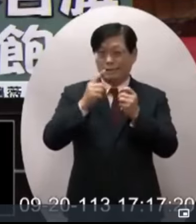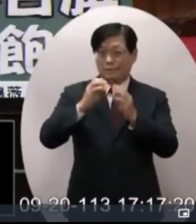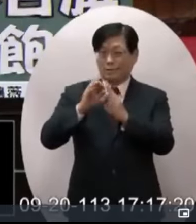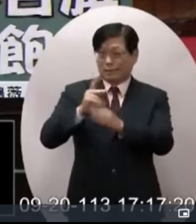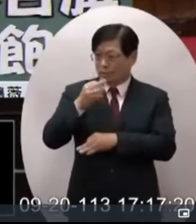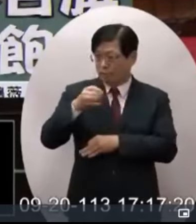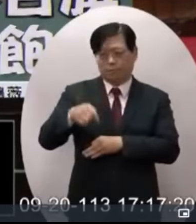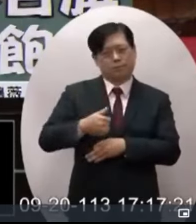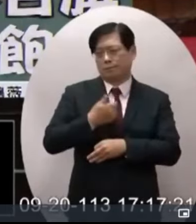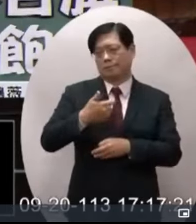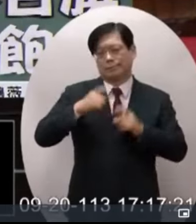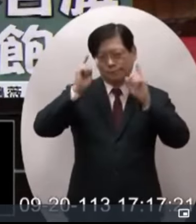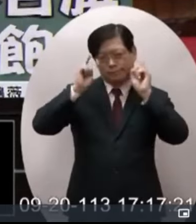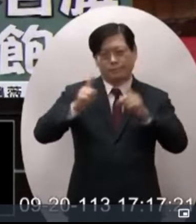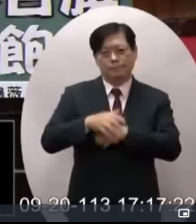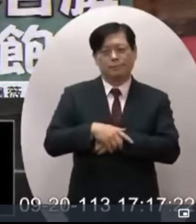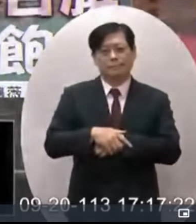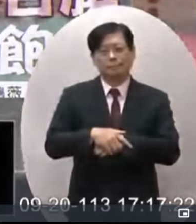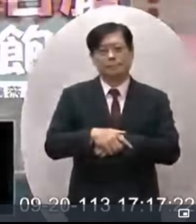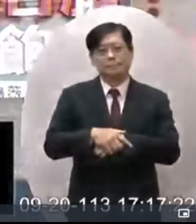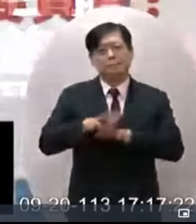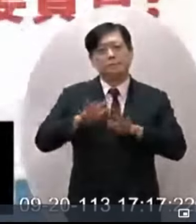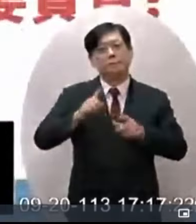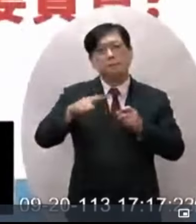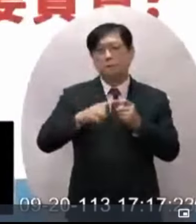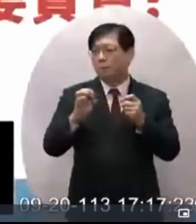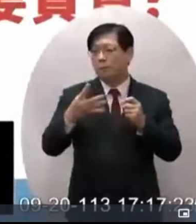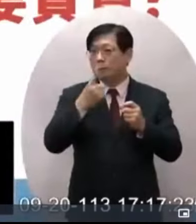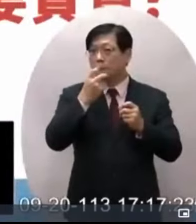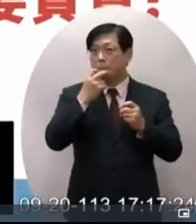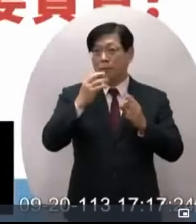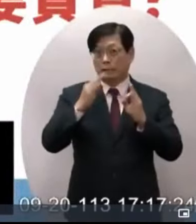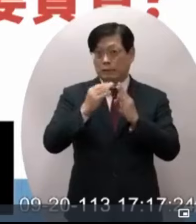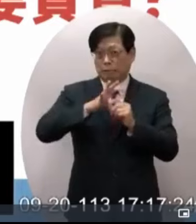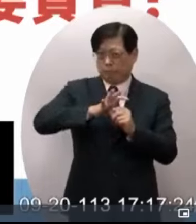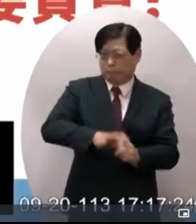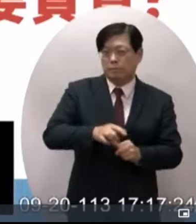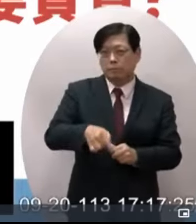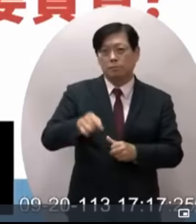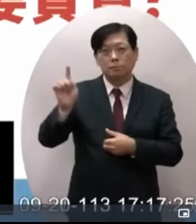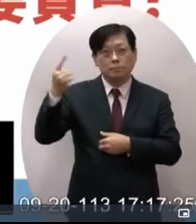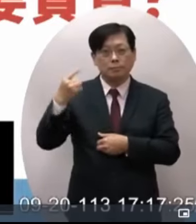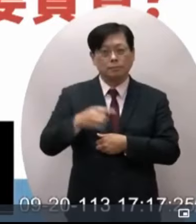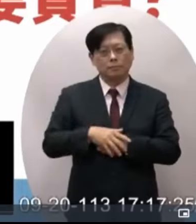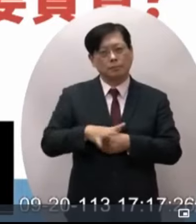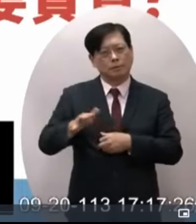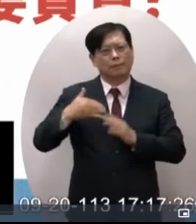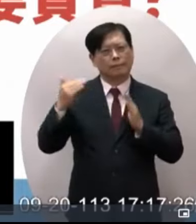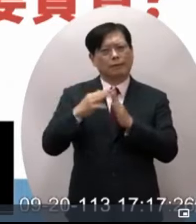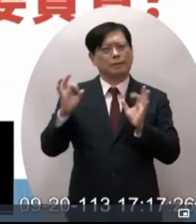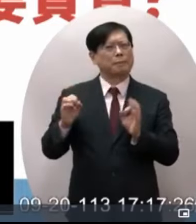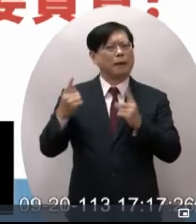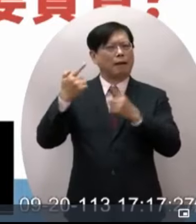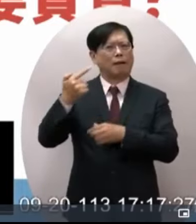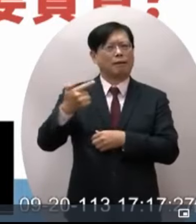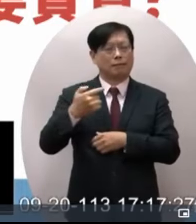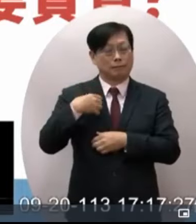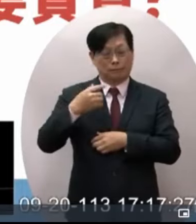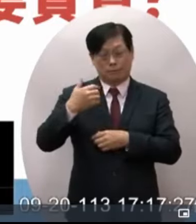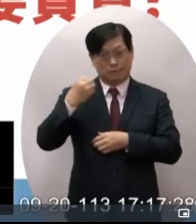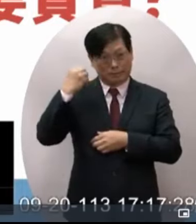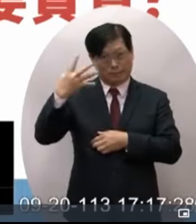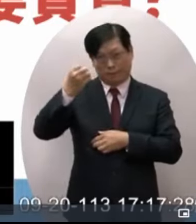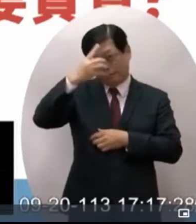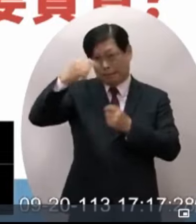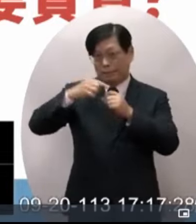很生气。今年为什么央行这样子打下来？就是因为今年涨得太凶嘛。新青安从